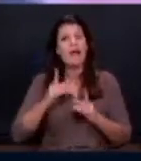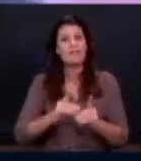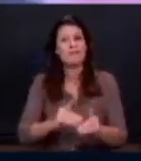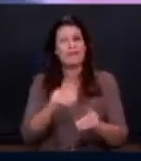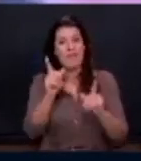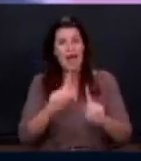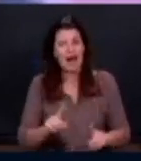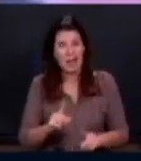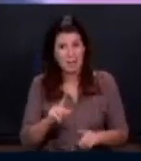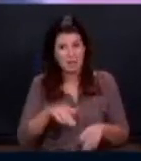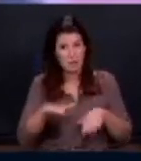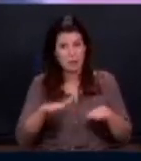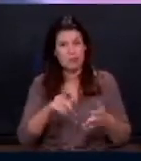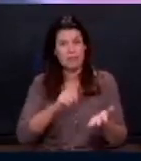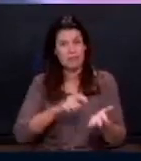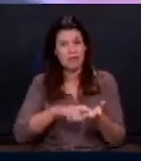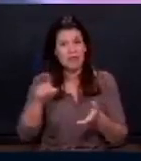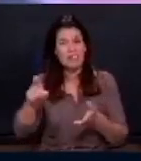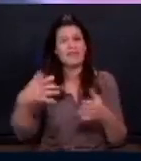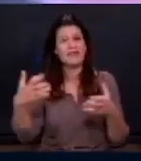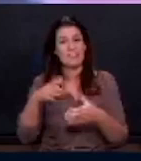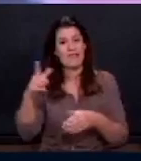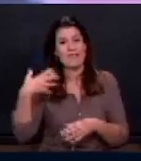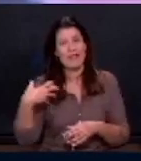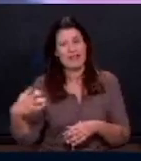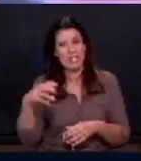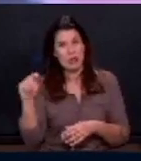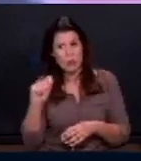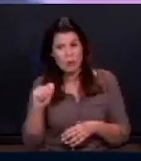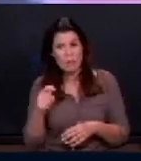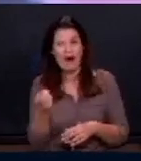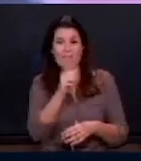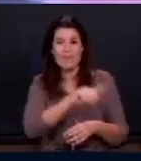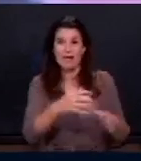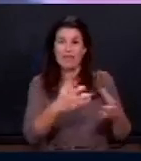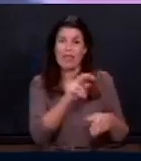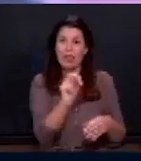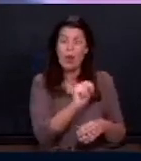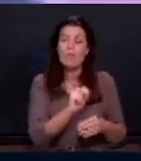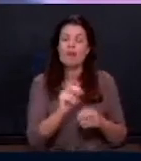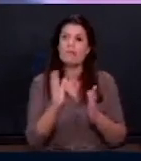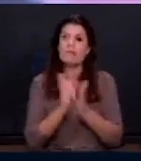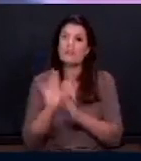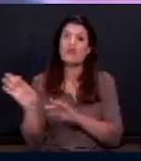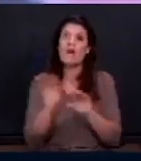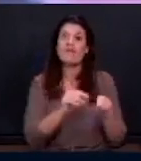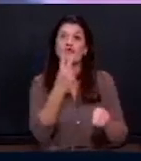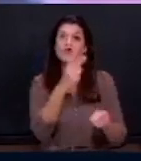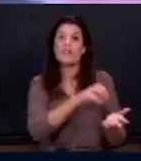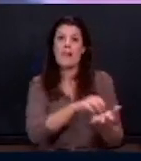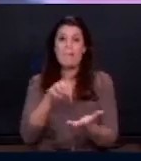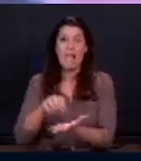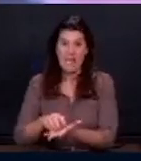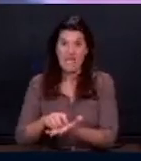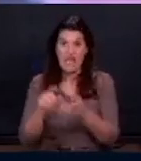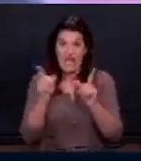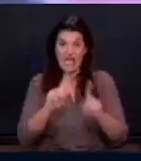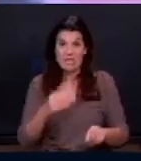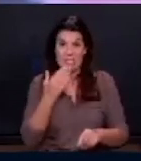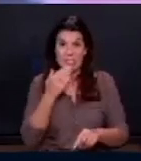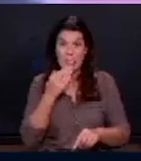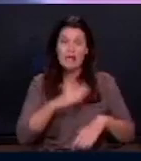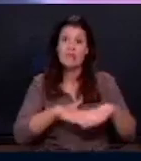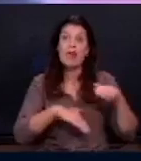תשובה ומחברת נובל אנרג'י האמריקנית להעביר שניים ממאגרי הגז הישראלים לידיים אחרות. אחת הידיים האלה,